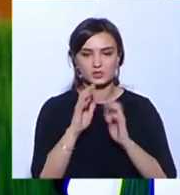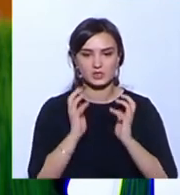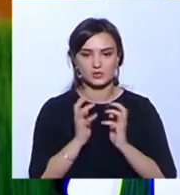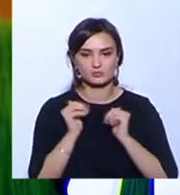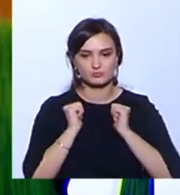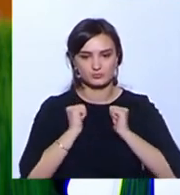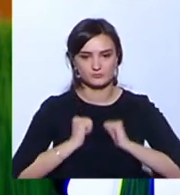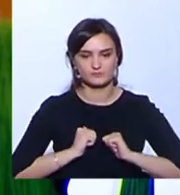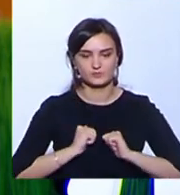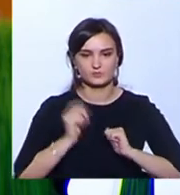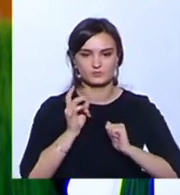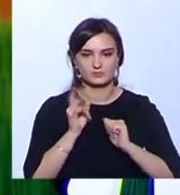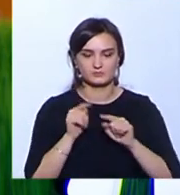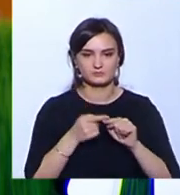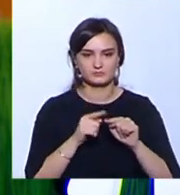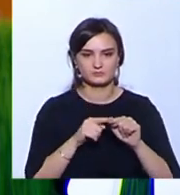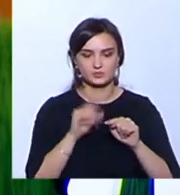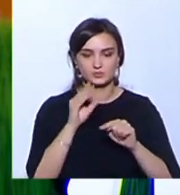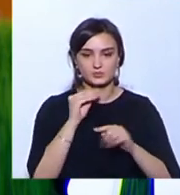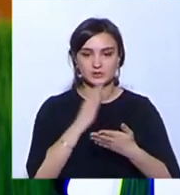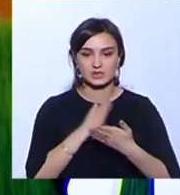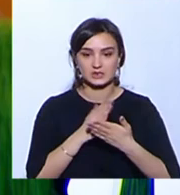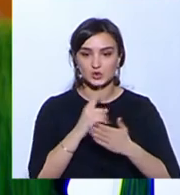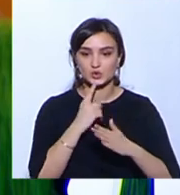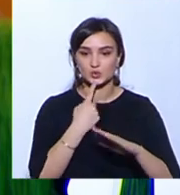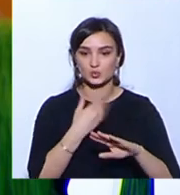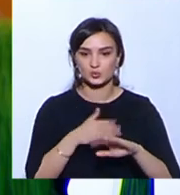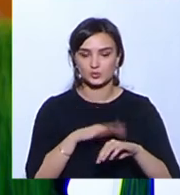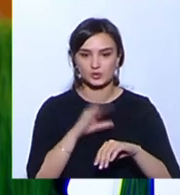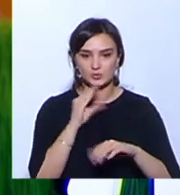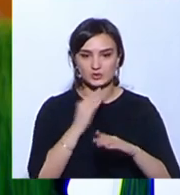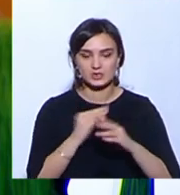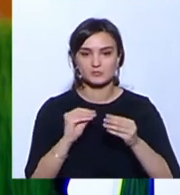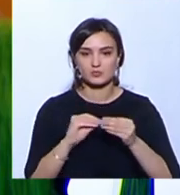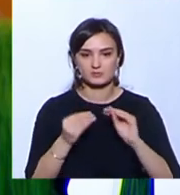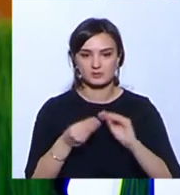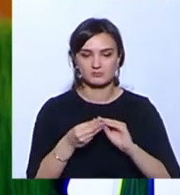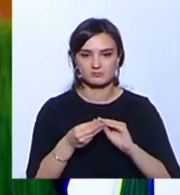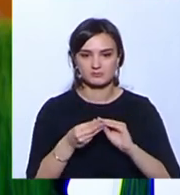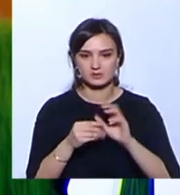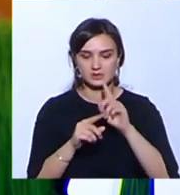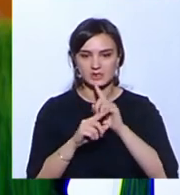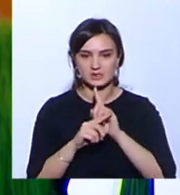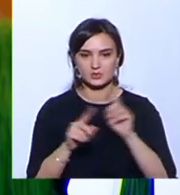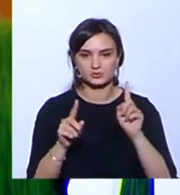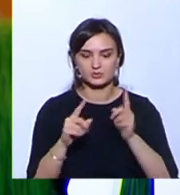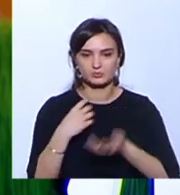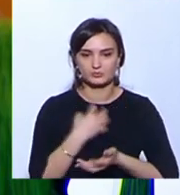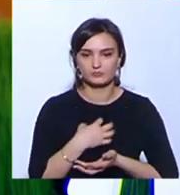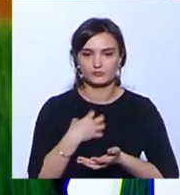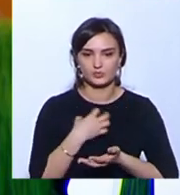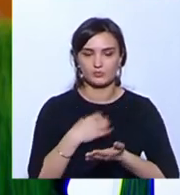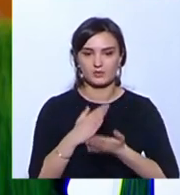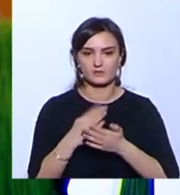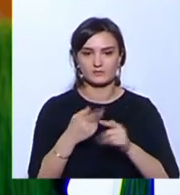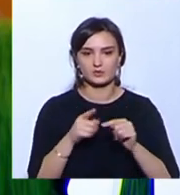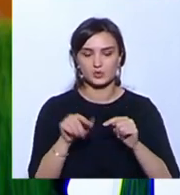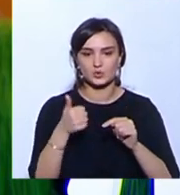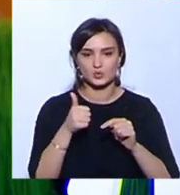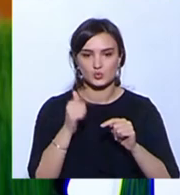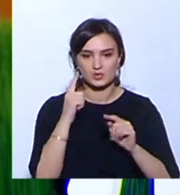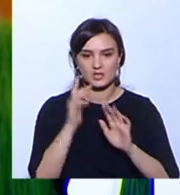შეინარჩუნოს სიმშვიდე. როდესაც არის სირთულე, როდესაც არის პრობლემა, განსაკუთრებული მნიშვნელობა აქვს იმას,